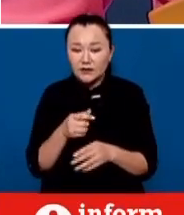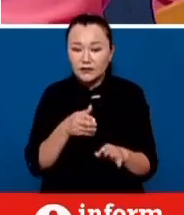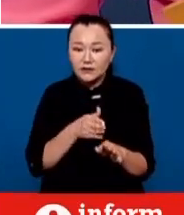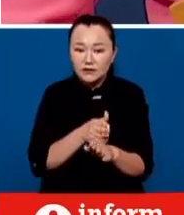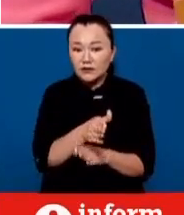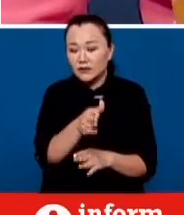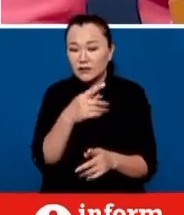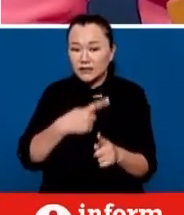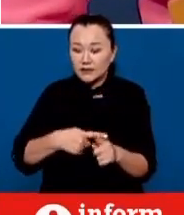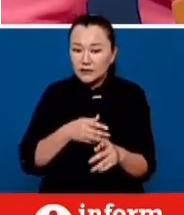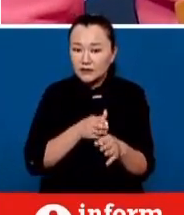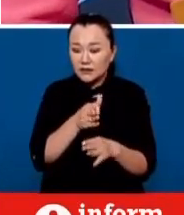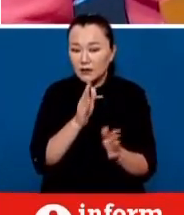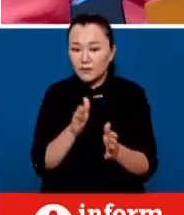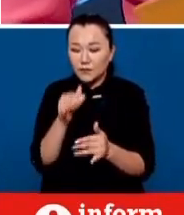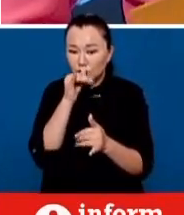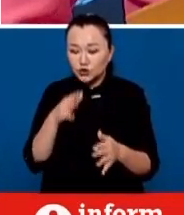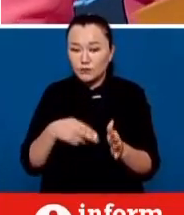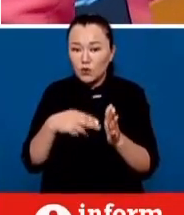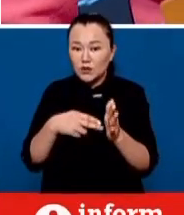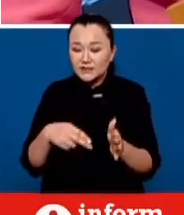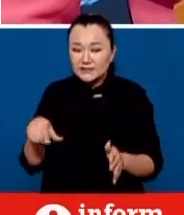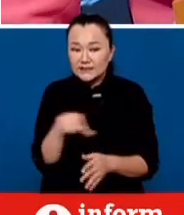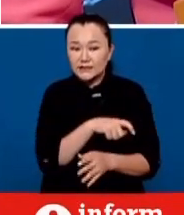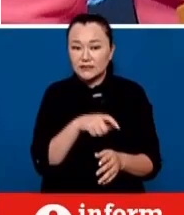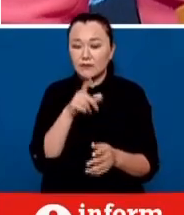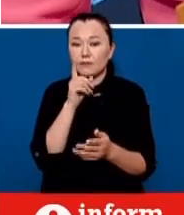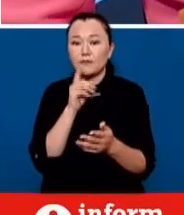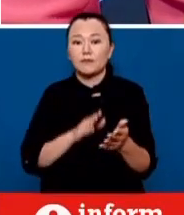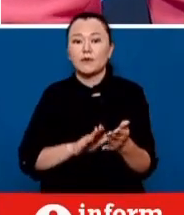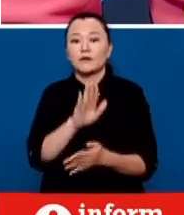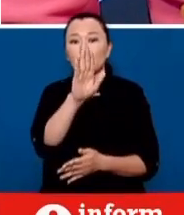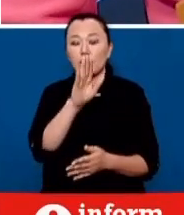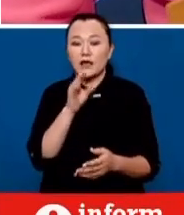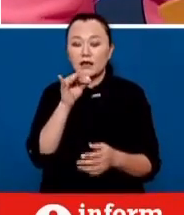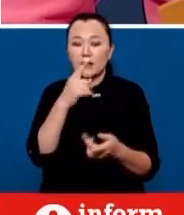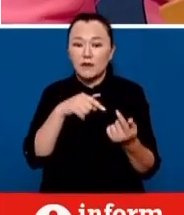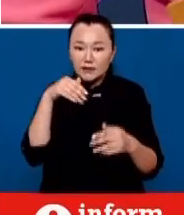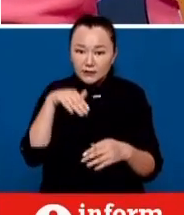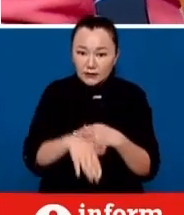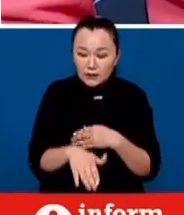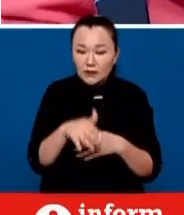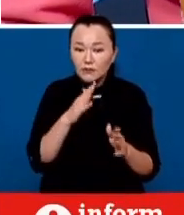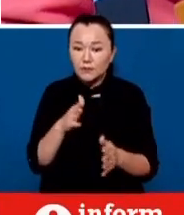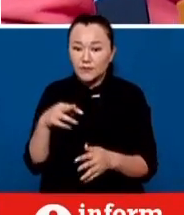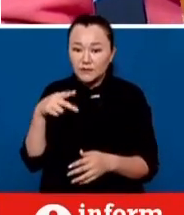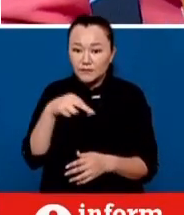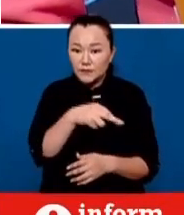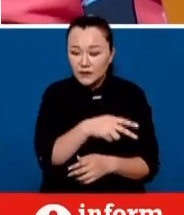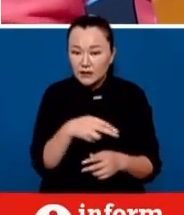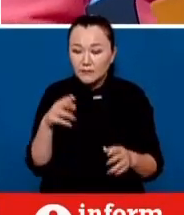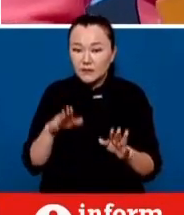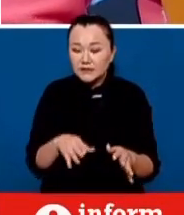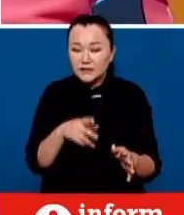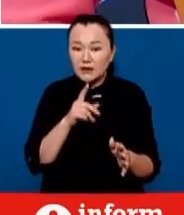өтуі, реттелмейтін темір жол өтпесінен өту, тік көтерілу және түсу, реттелетін қиылыстан кейін жаяу жүргіншілер өтпесінен